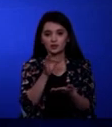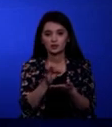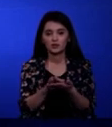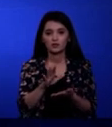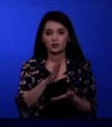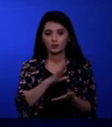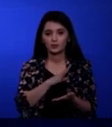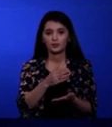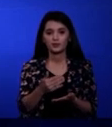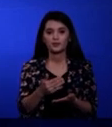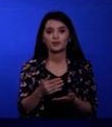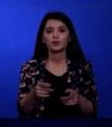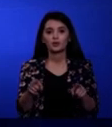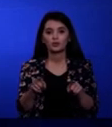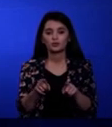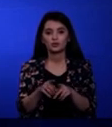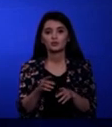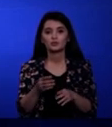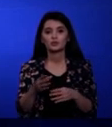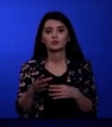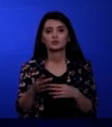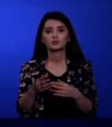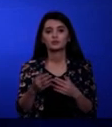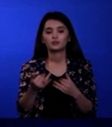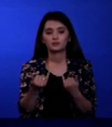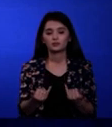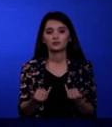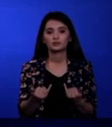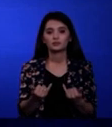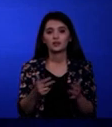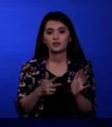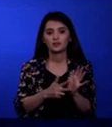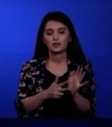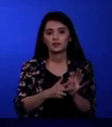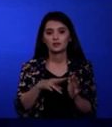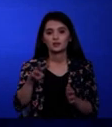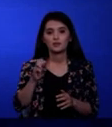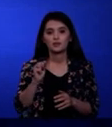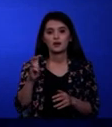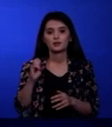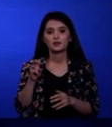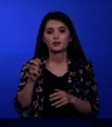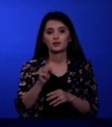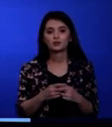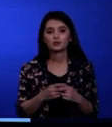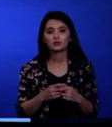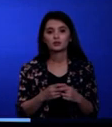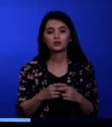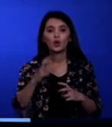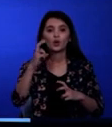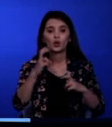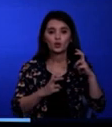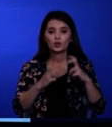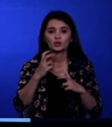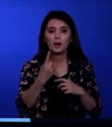bo'ldimi? Unday bo'lsa, barakalla. Keling, endi 8-masalani ham tekshirib olsak.